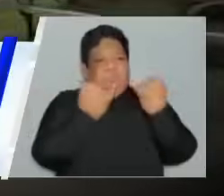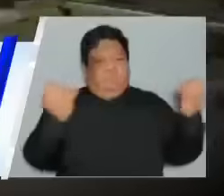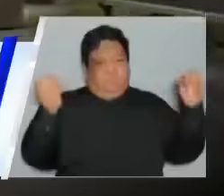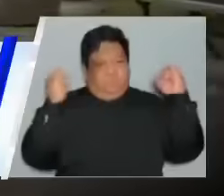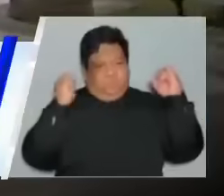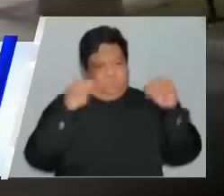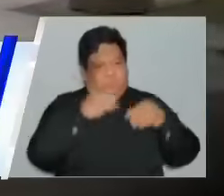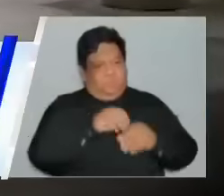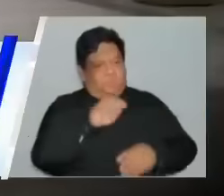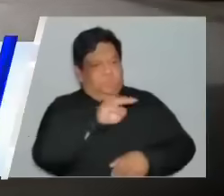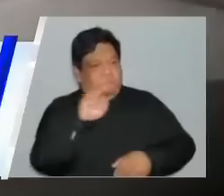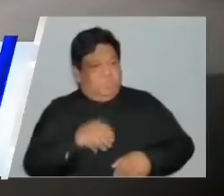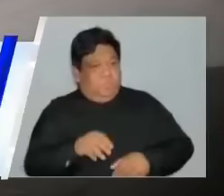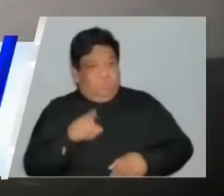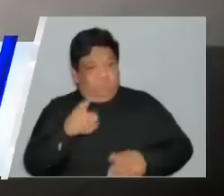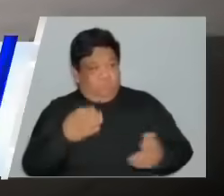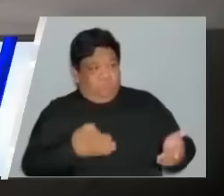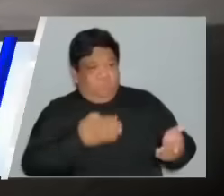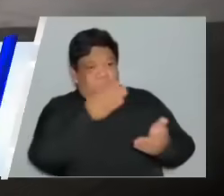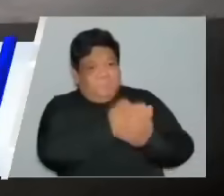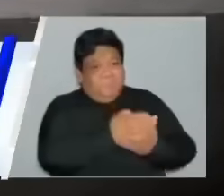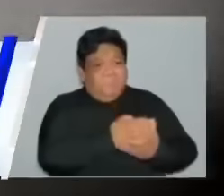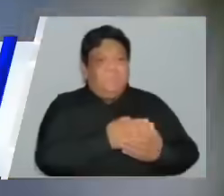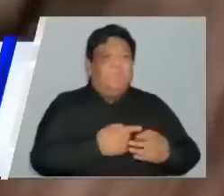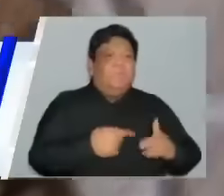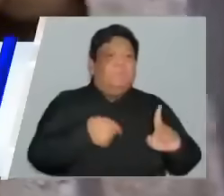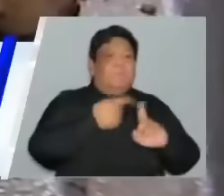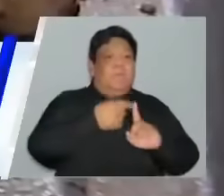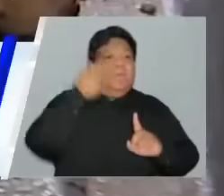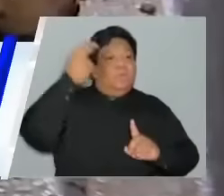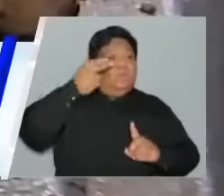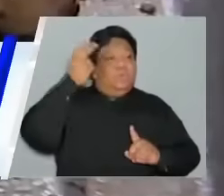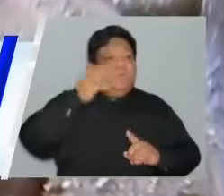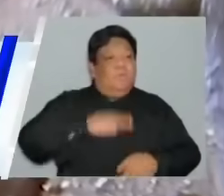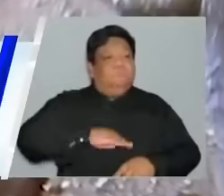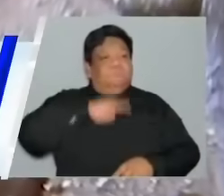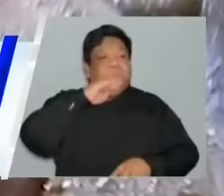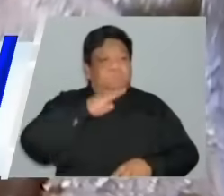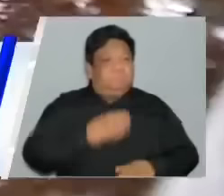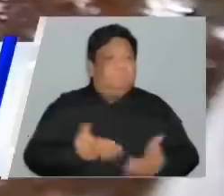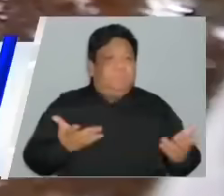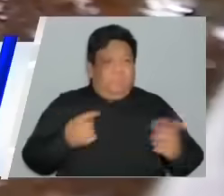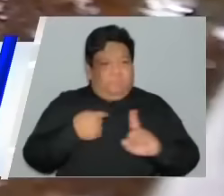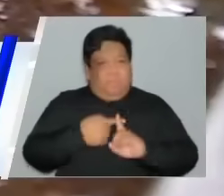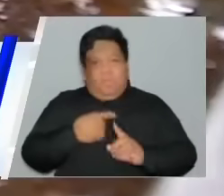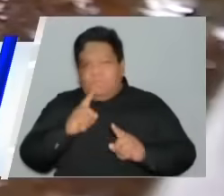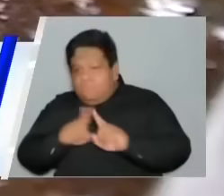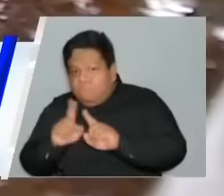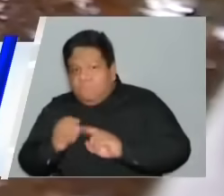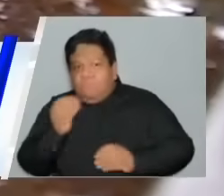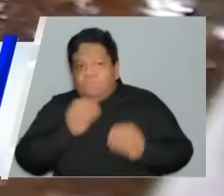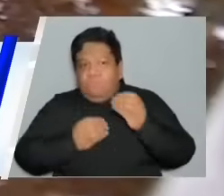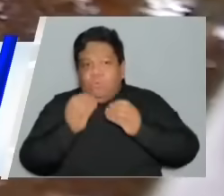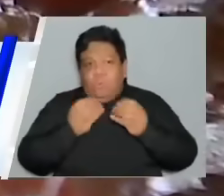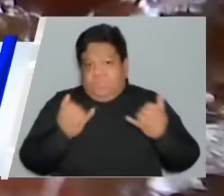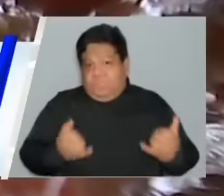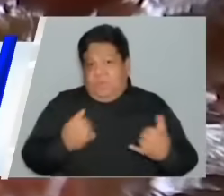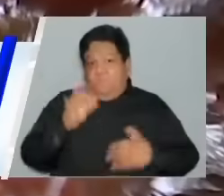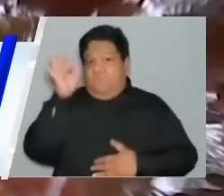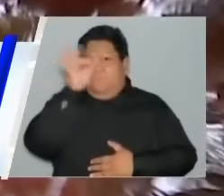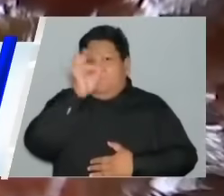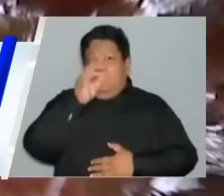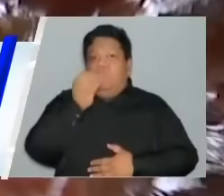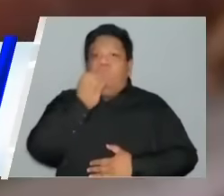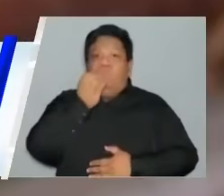ngayon, hindi lang isip ang mabubusog, kundi pati ang tiyan. Ngayong Filipino Food Month, bida ang iba't